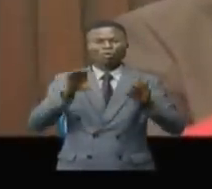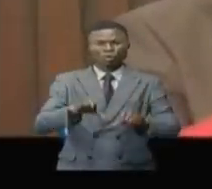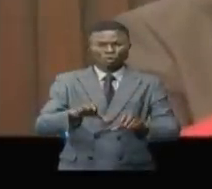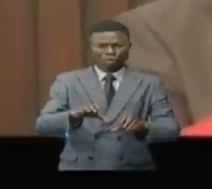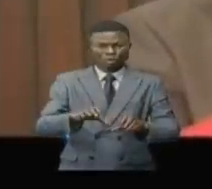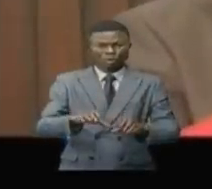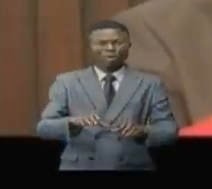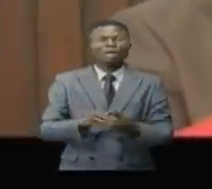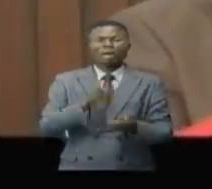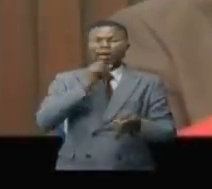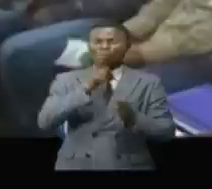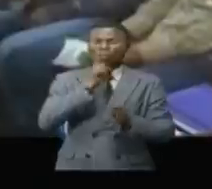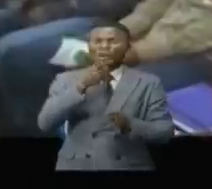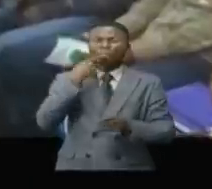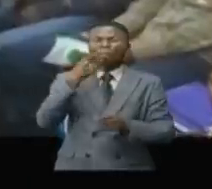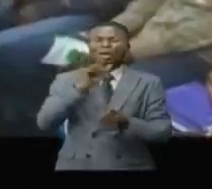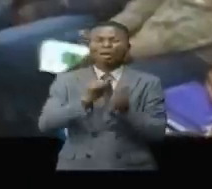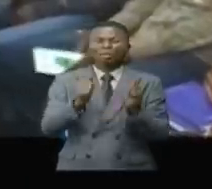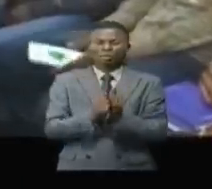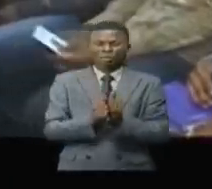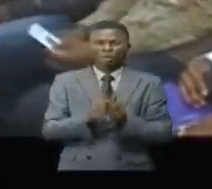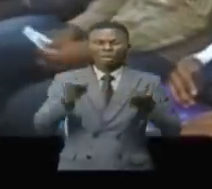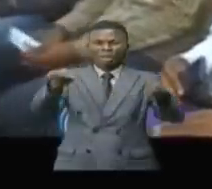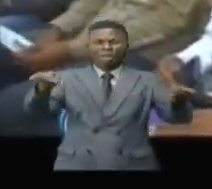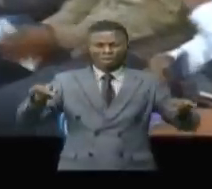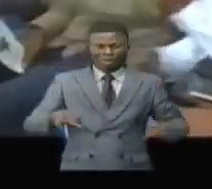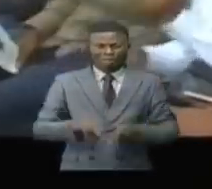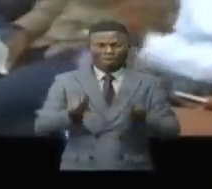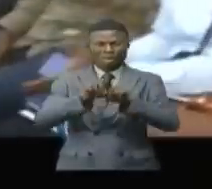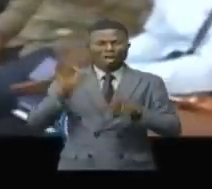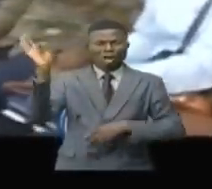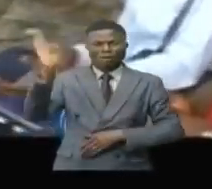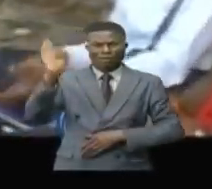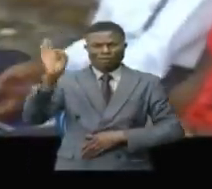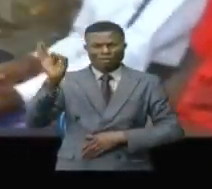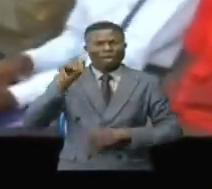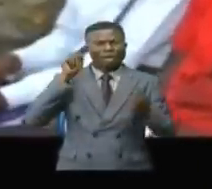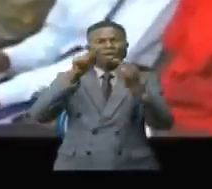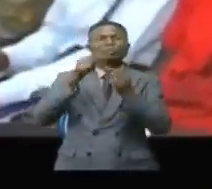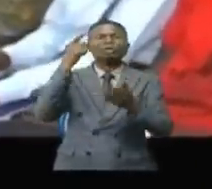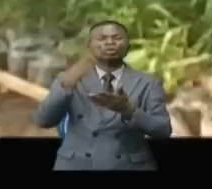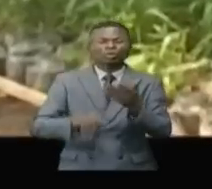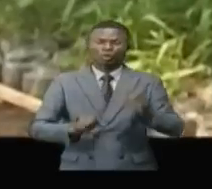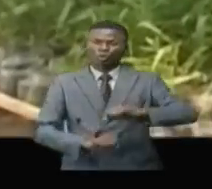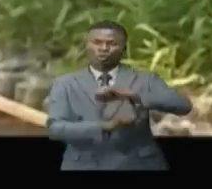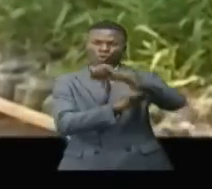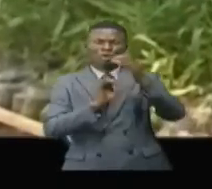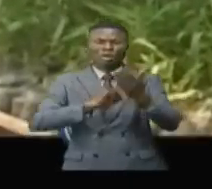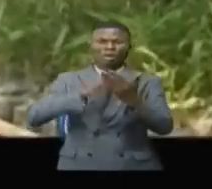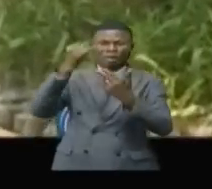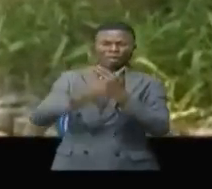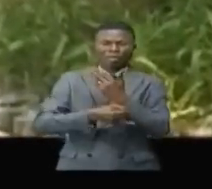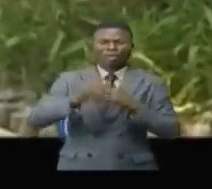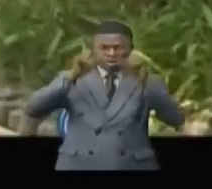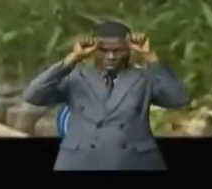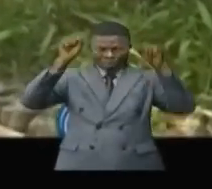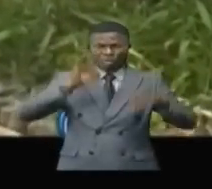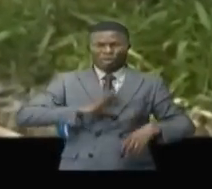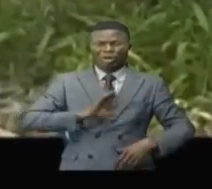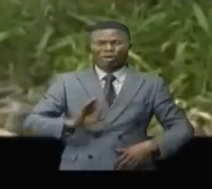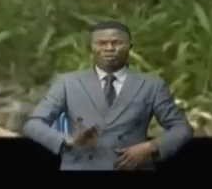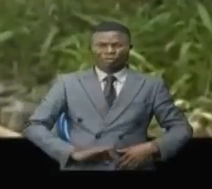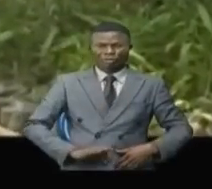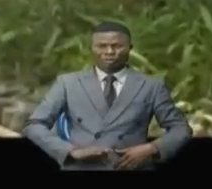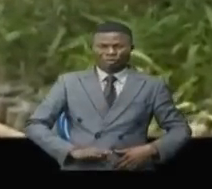justement abordé cette question de l'environnement et des forêts. Objectif poursuivi, soutenir les projets du chef de l'État congolais sur